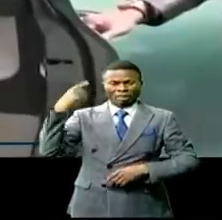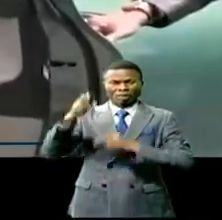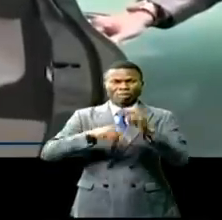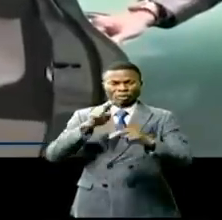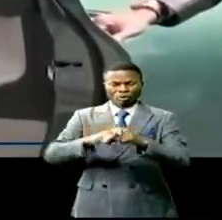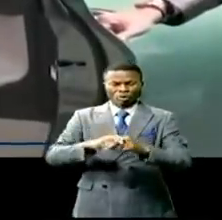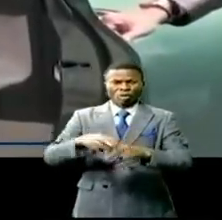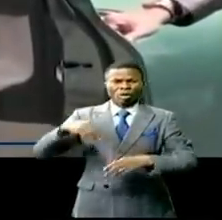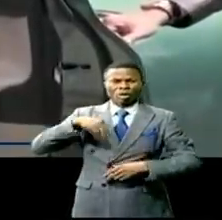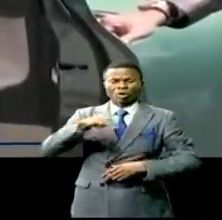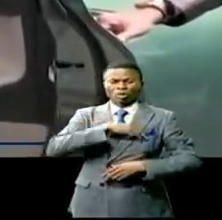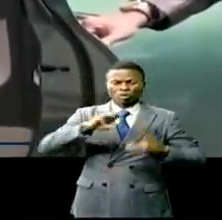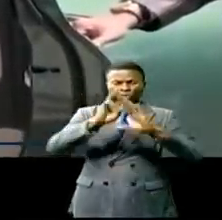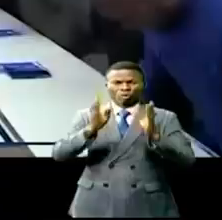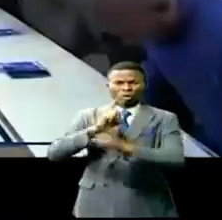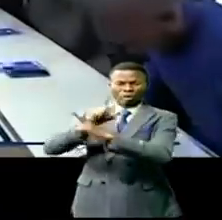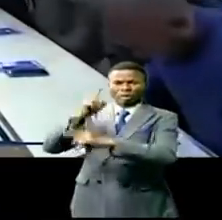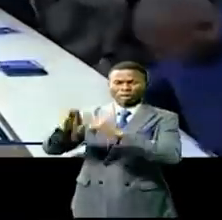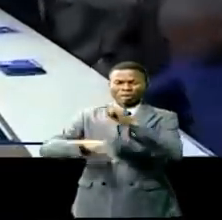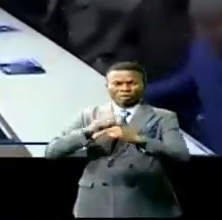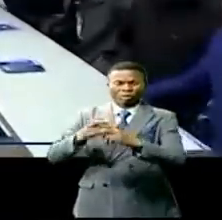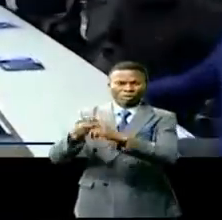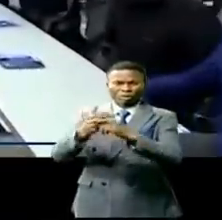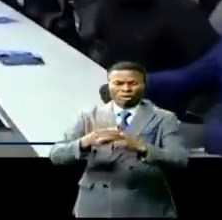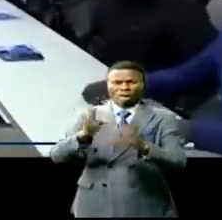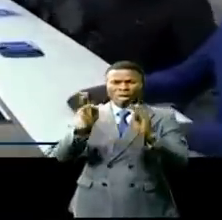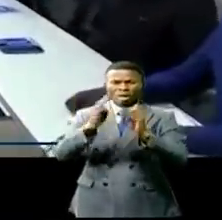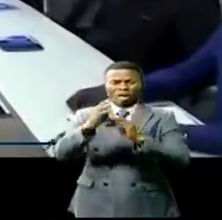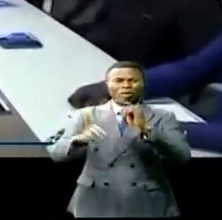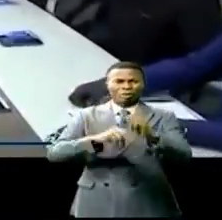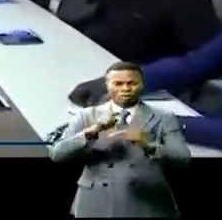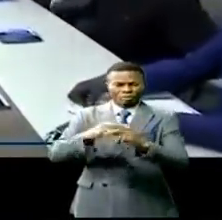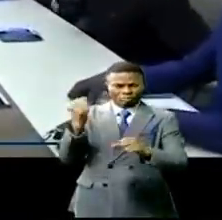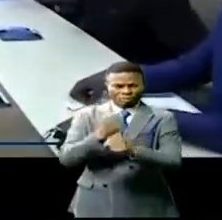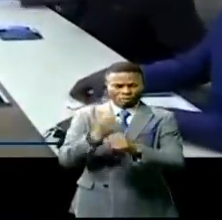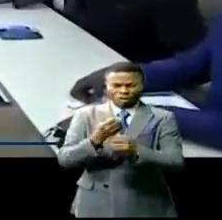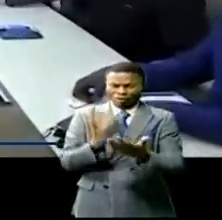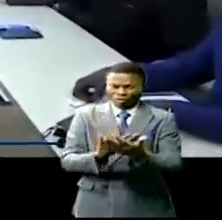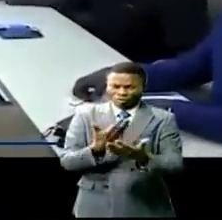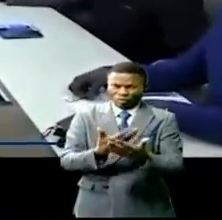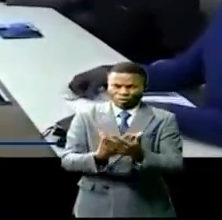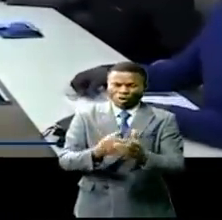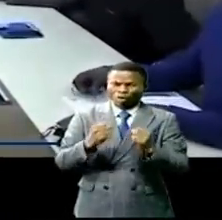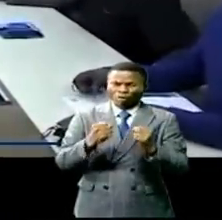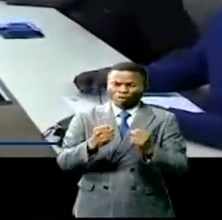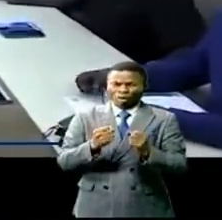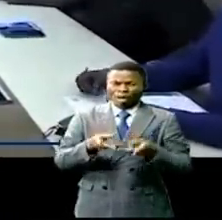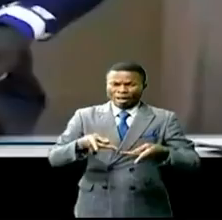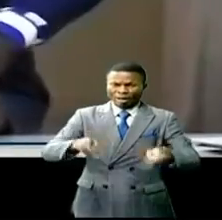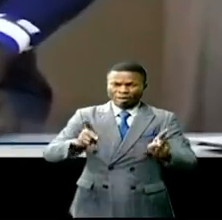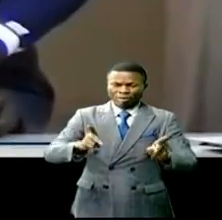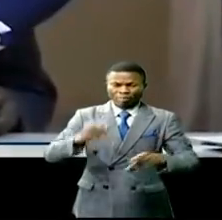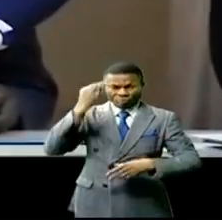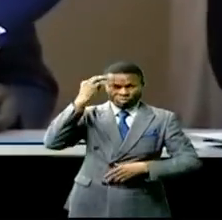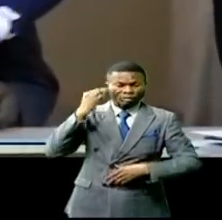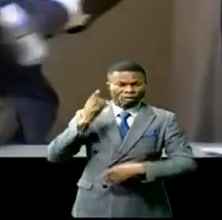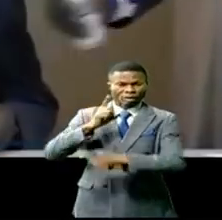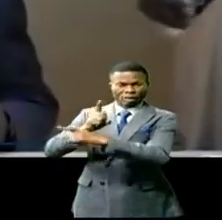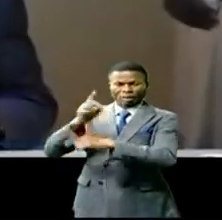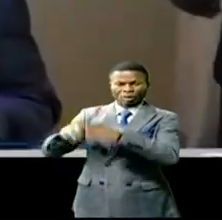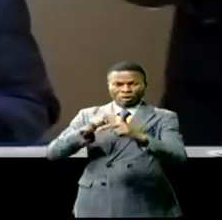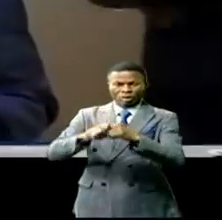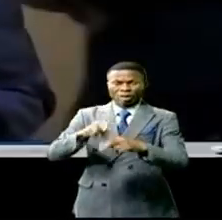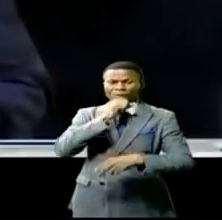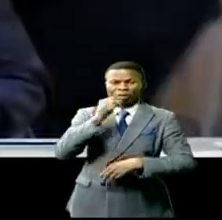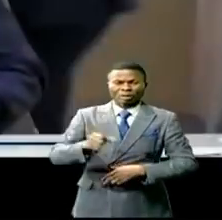de la commission défense et sécurité de l'assemblée nationale travaille d'arrache-pied sous la conduite au personnel du ministre de la défense nationale